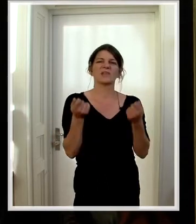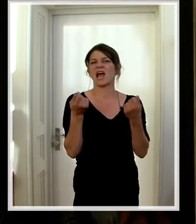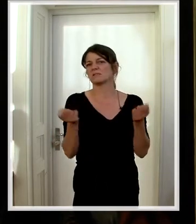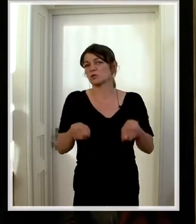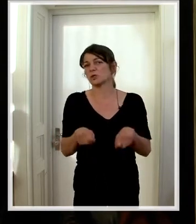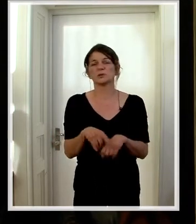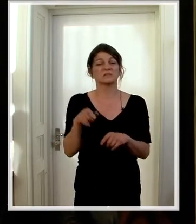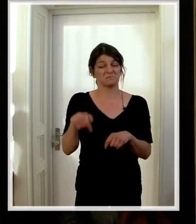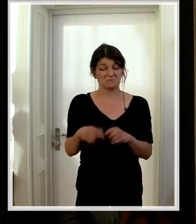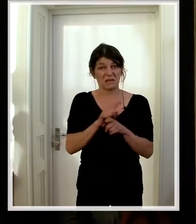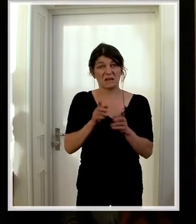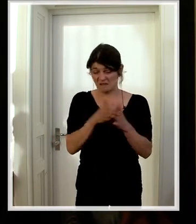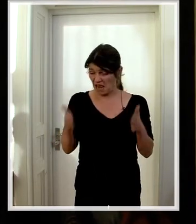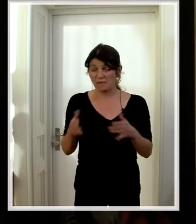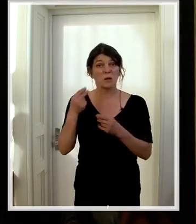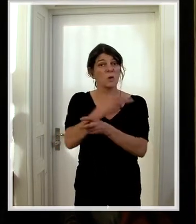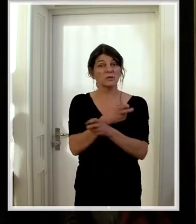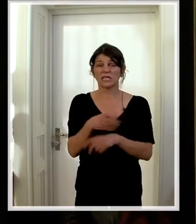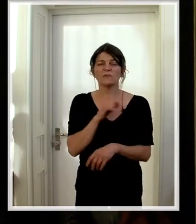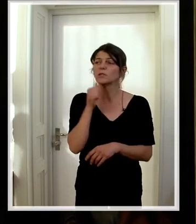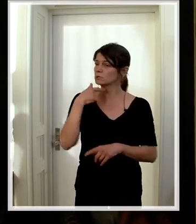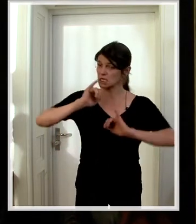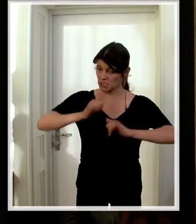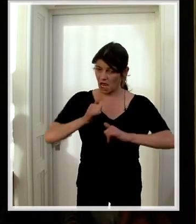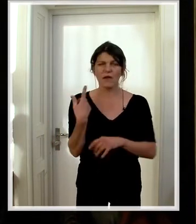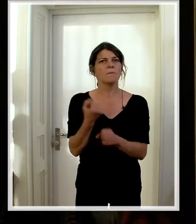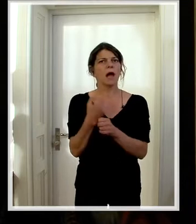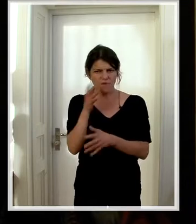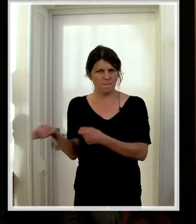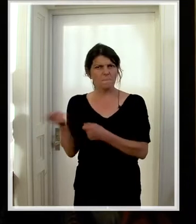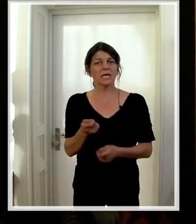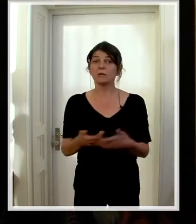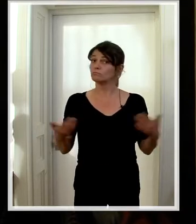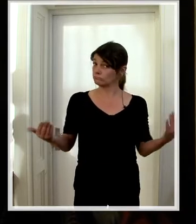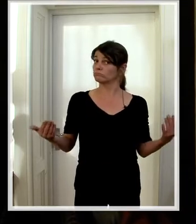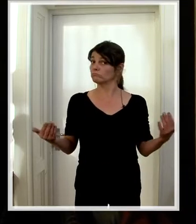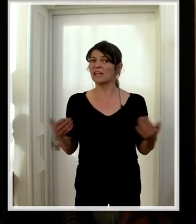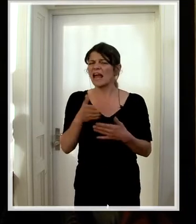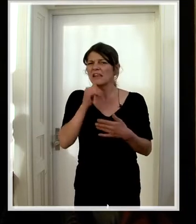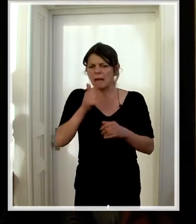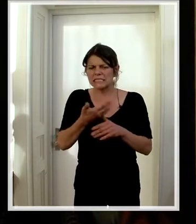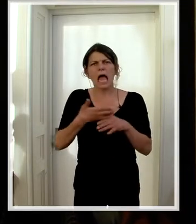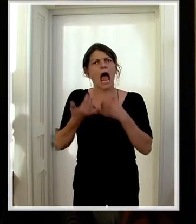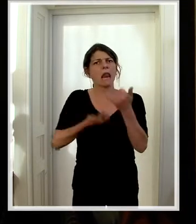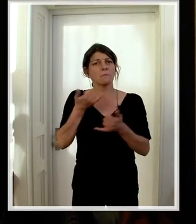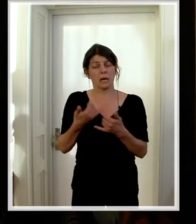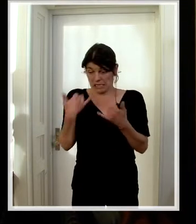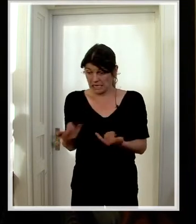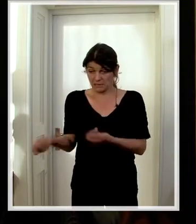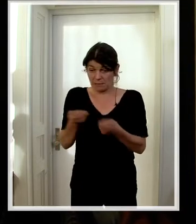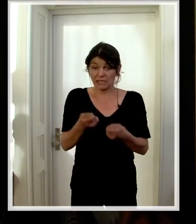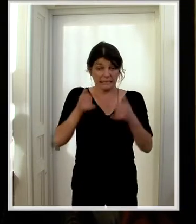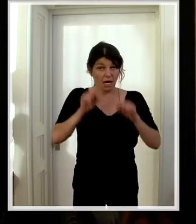mit Österreich verhandeln können und vorlegen. Wir haben gesehen, wir machen es und wir bringen ihn noch. Wir haben gesehen, wir bringen ihn im ersten Halbjahr. Jetzt liegt er da, jetzt kann man ihn